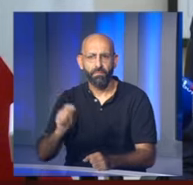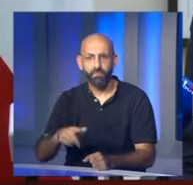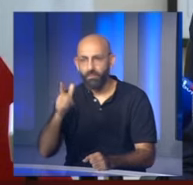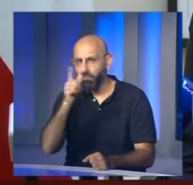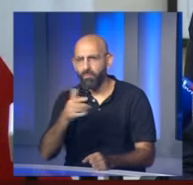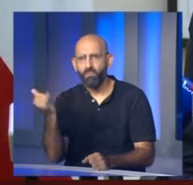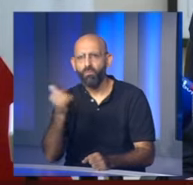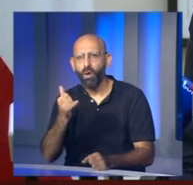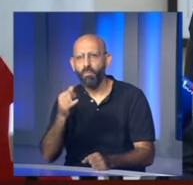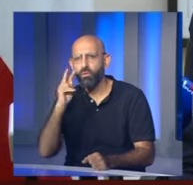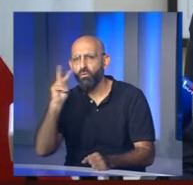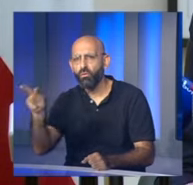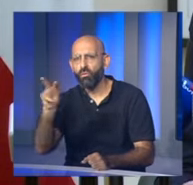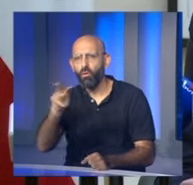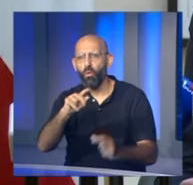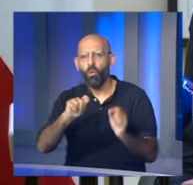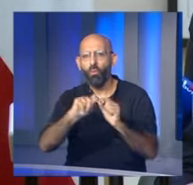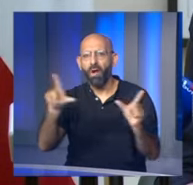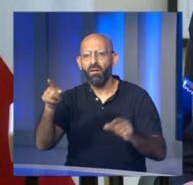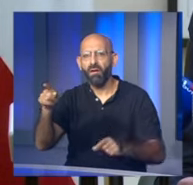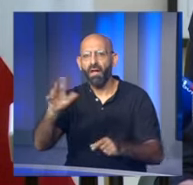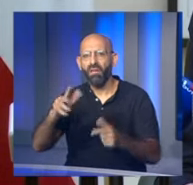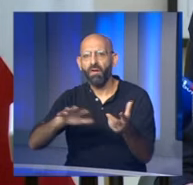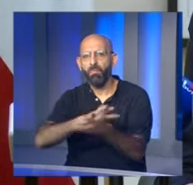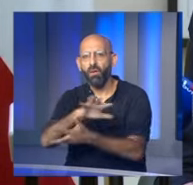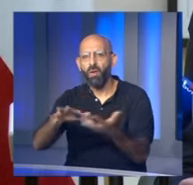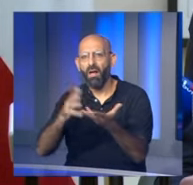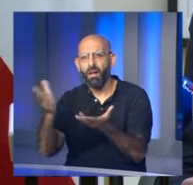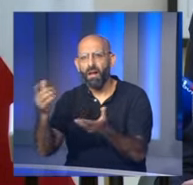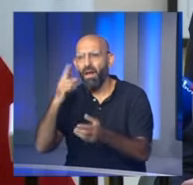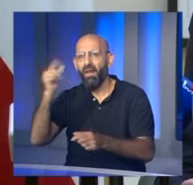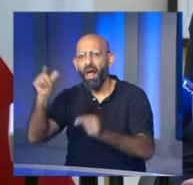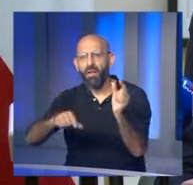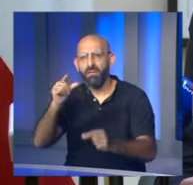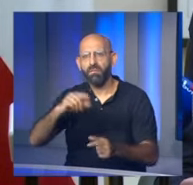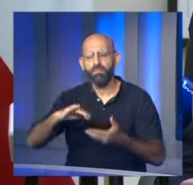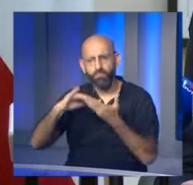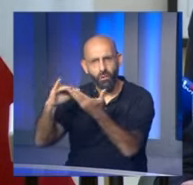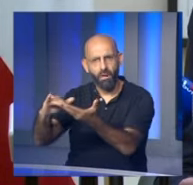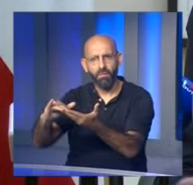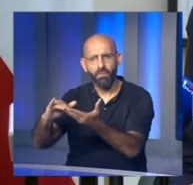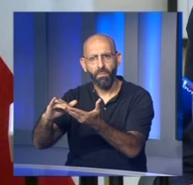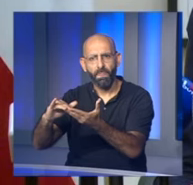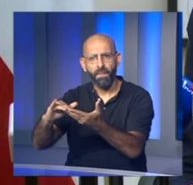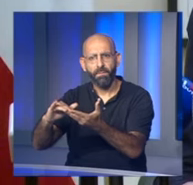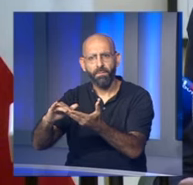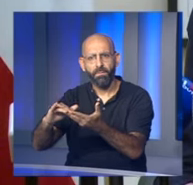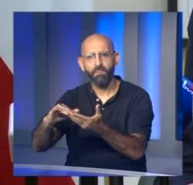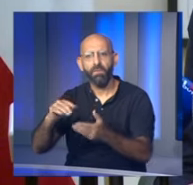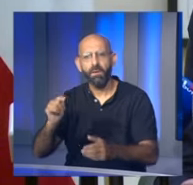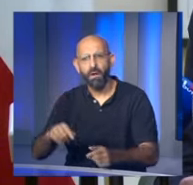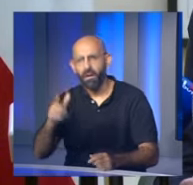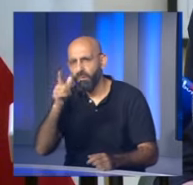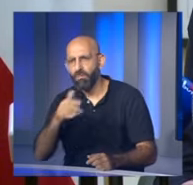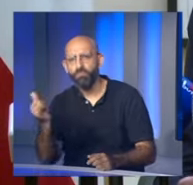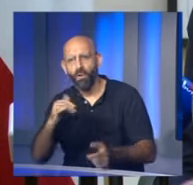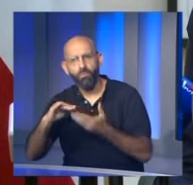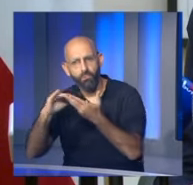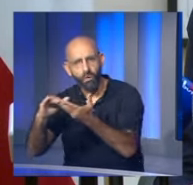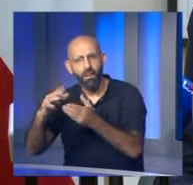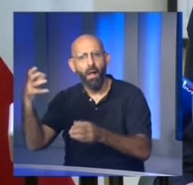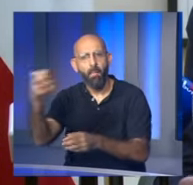الاملاك العامه لانه الاملاك العامه هي املاك كل الناس انما الاملاك العامه هي املاك مش للتعدي الاملاك العامه هي املاك